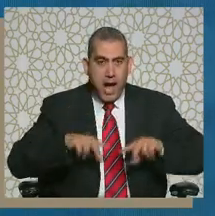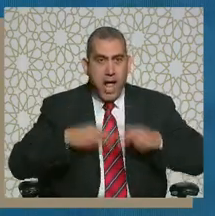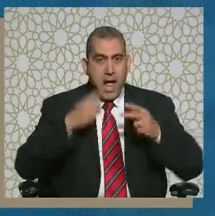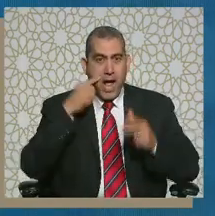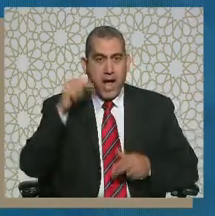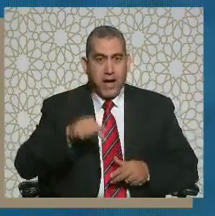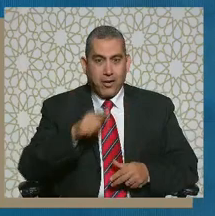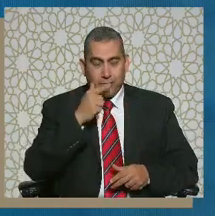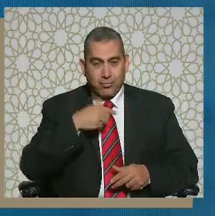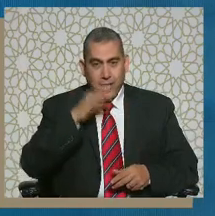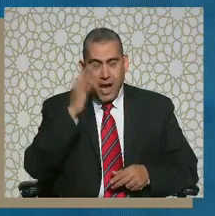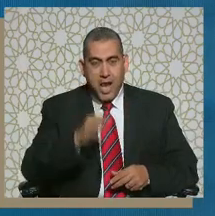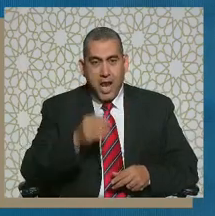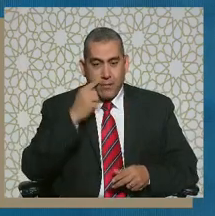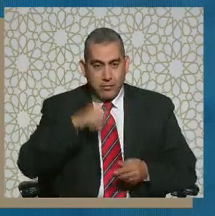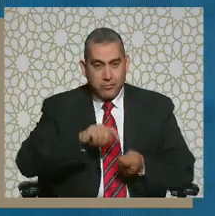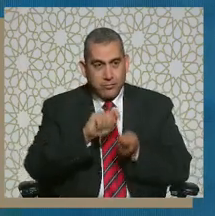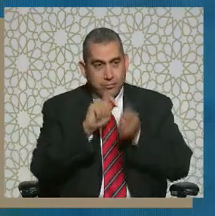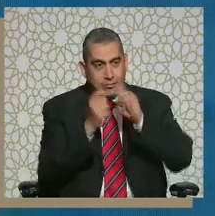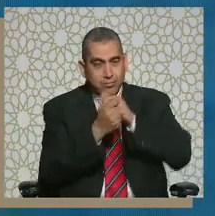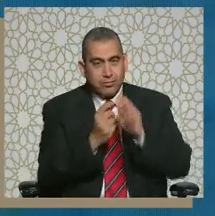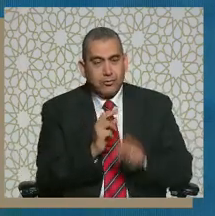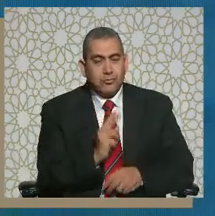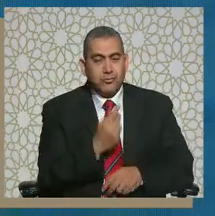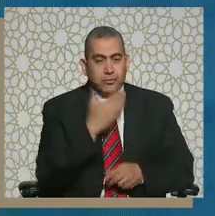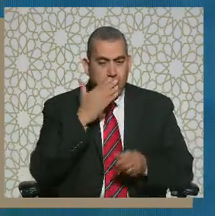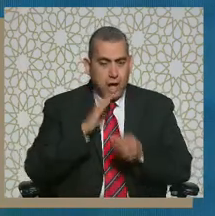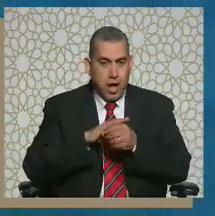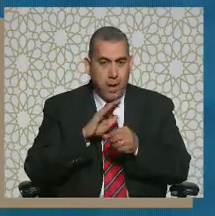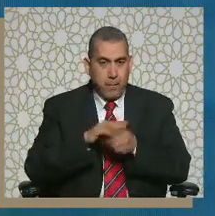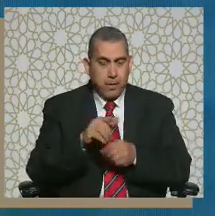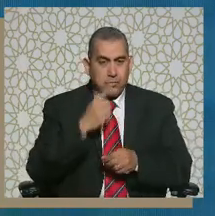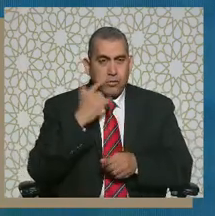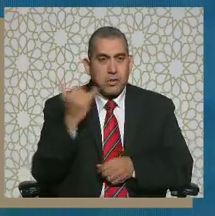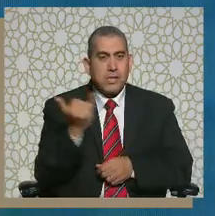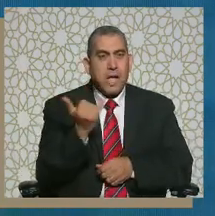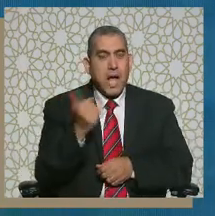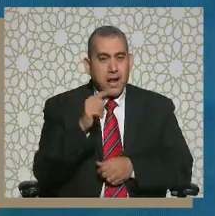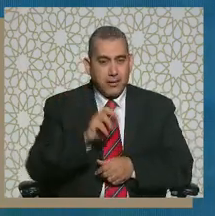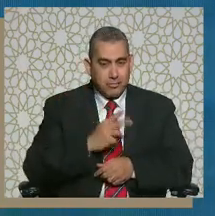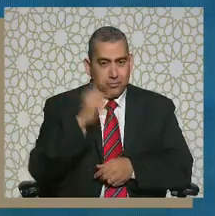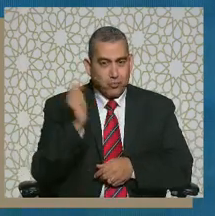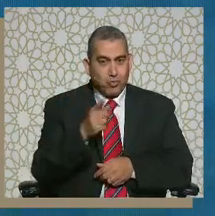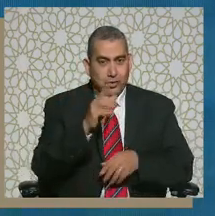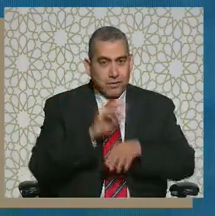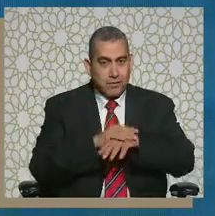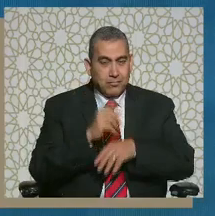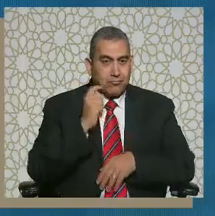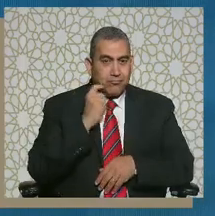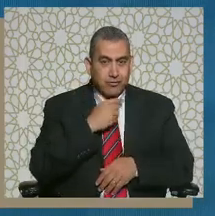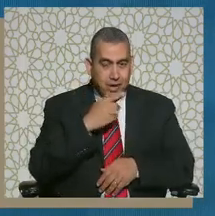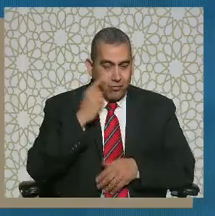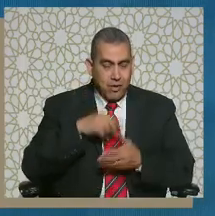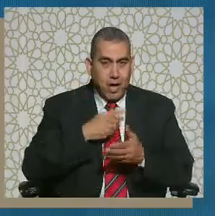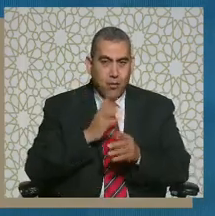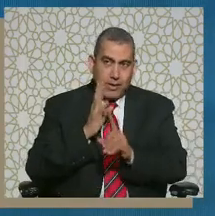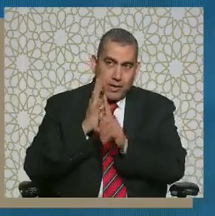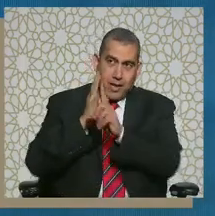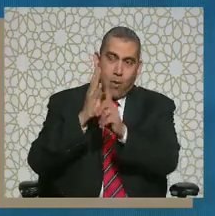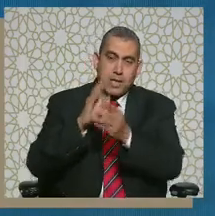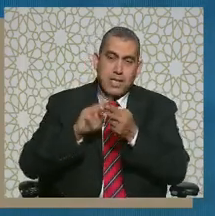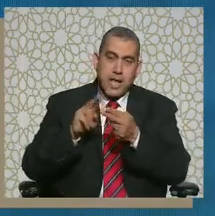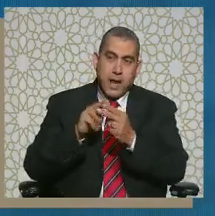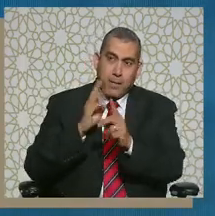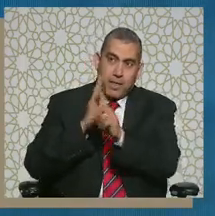كده التغيير في رمضان اسهل ما يكون اذا انت كنت من اهل سلام توكل